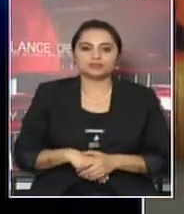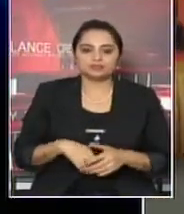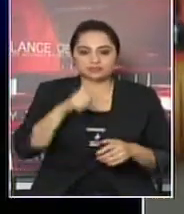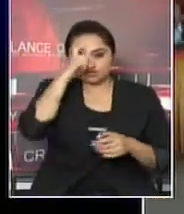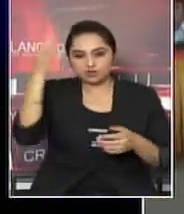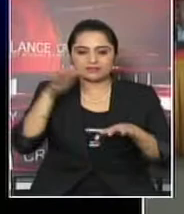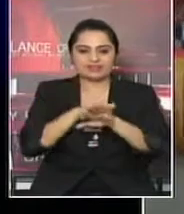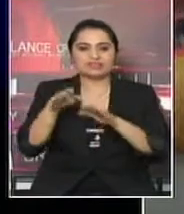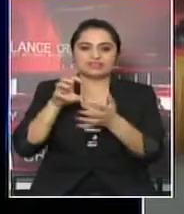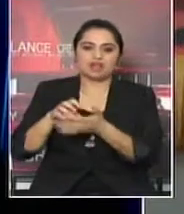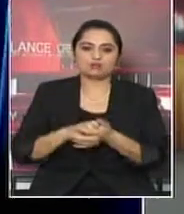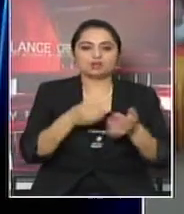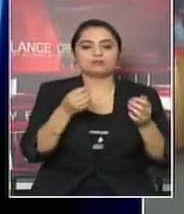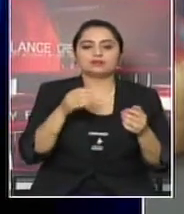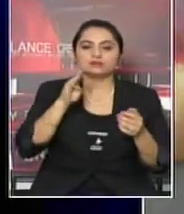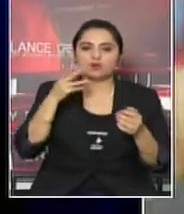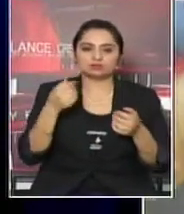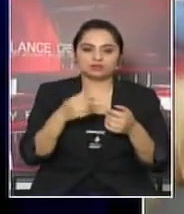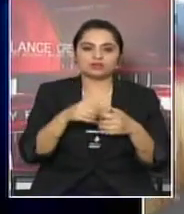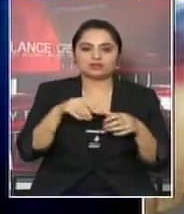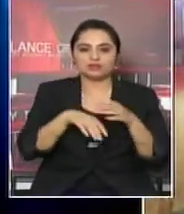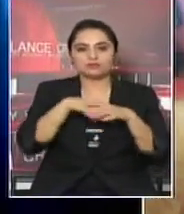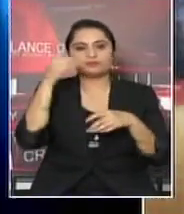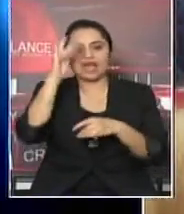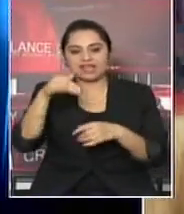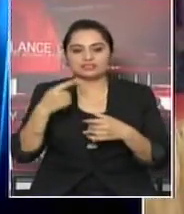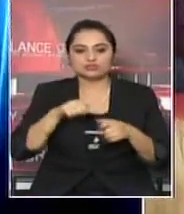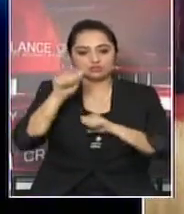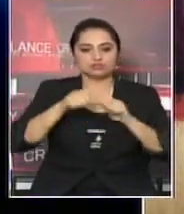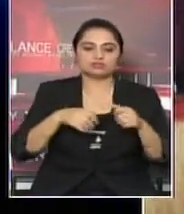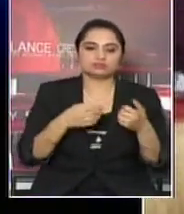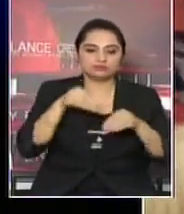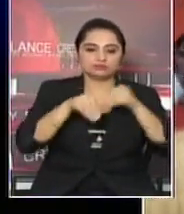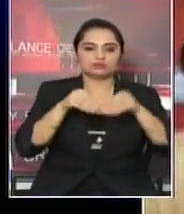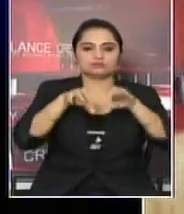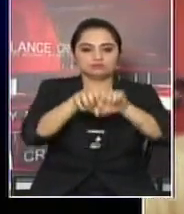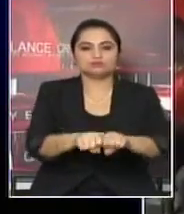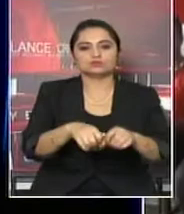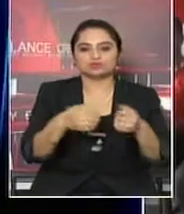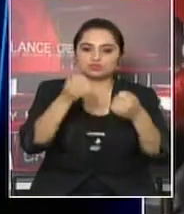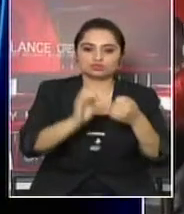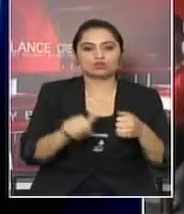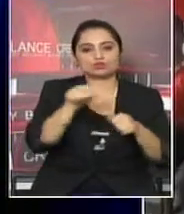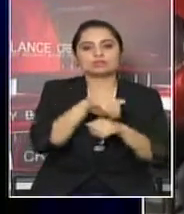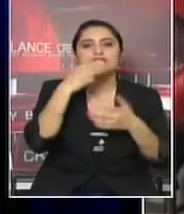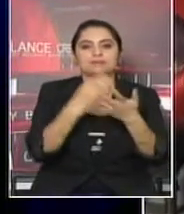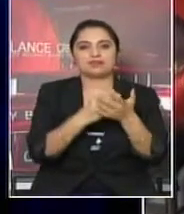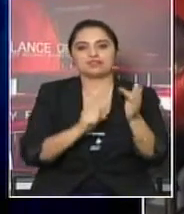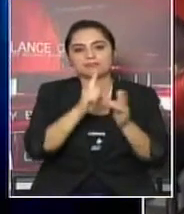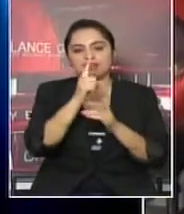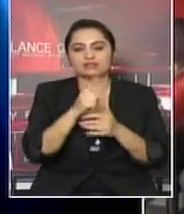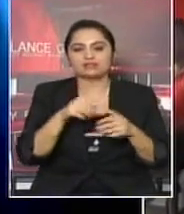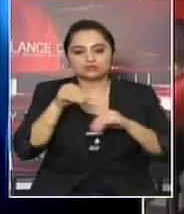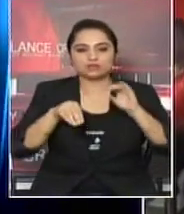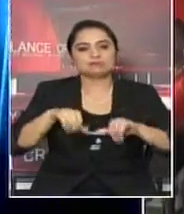तराईका कतिपय स्थानमा बहुदल आएदेखि अहिलेसम्म जसले बुथ कब्जा गर्न सक्यो उसैले मात्र चुनाव जित्ने गरेको स्थान पनि धेरै रहेकोले